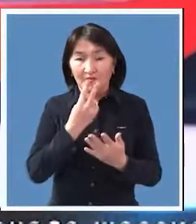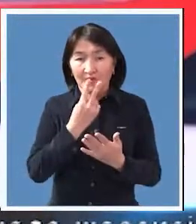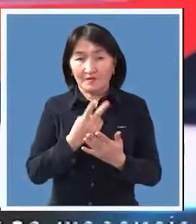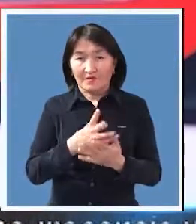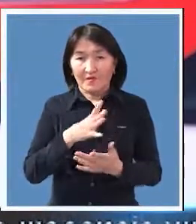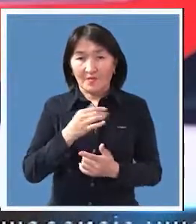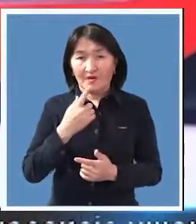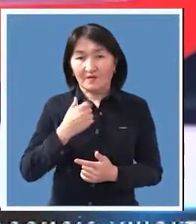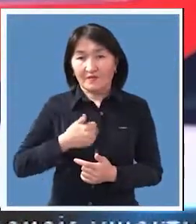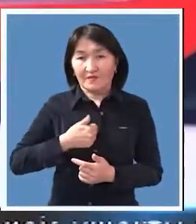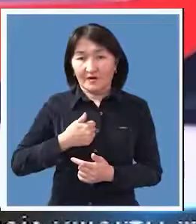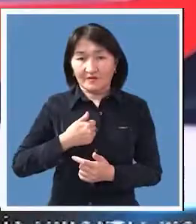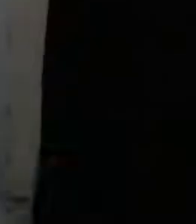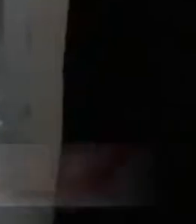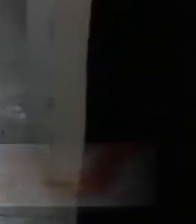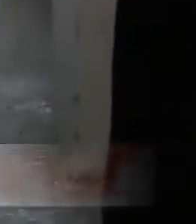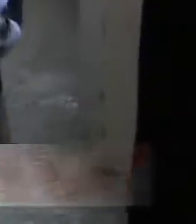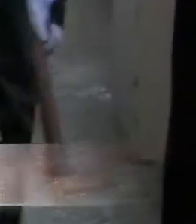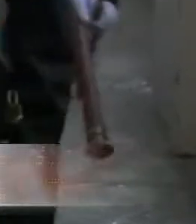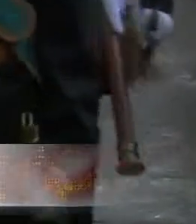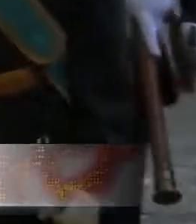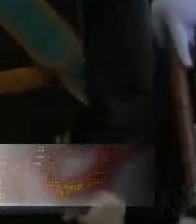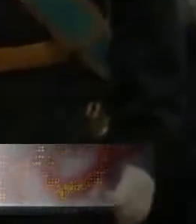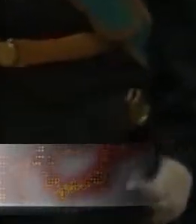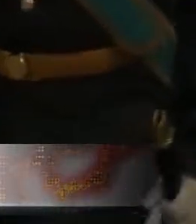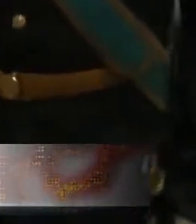мен ардагерлері қонақ ретінде шақырылды.